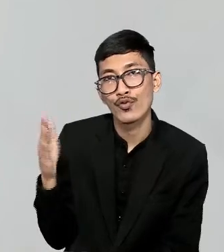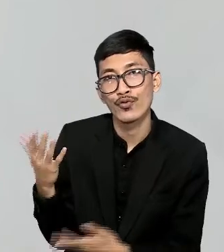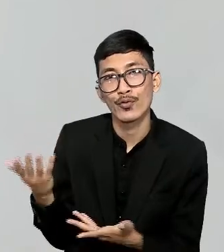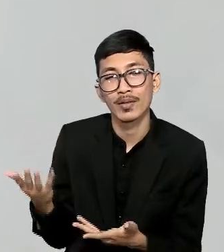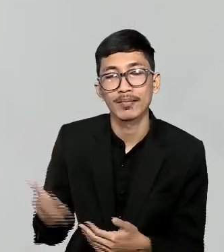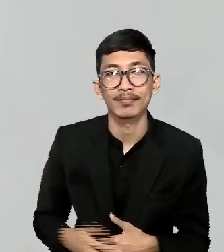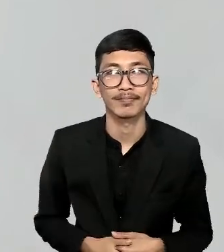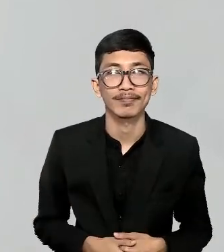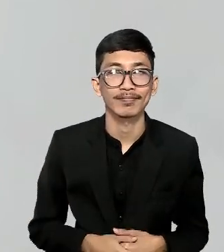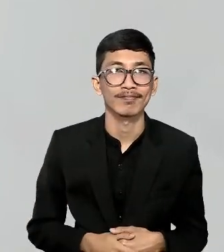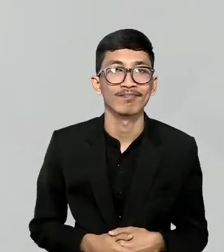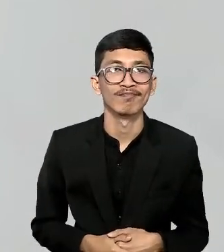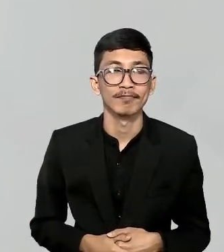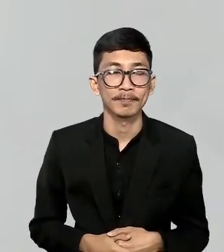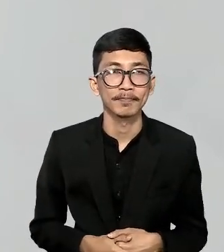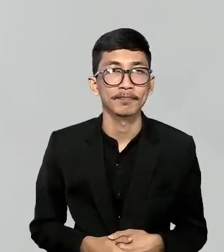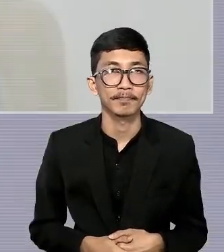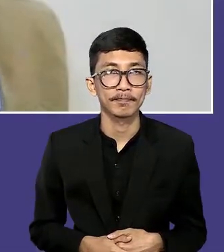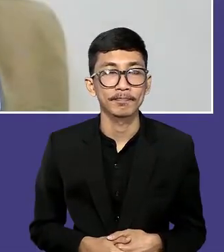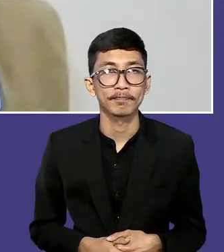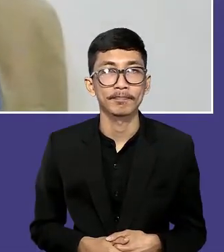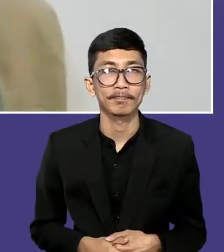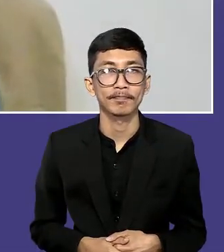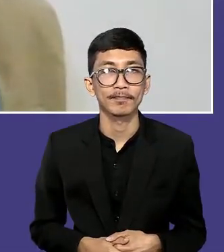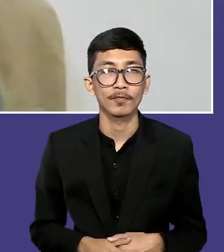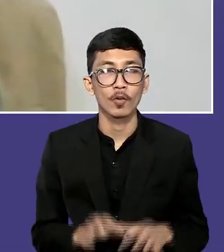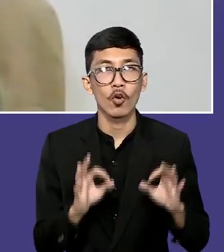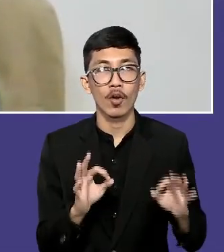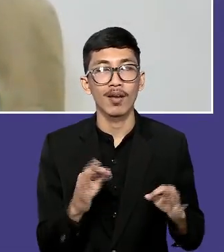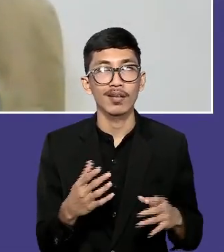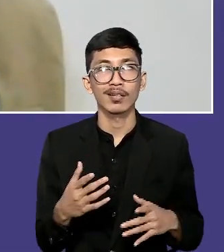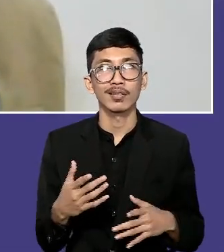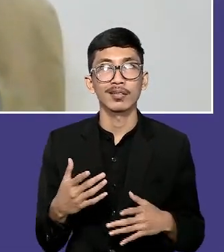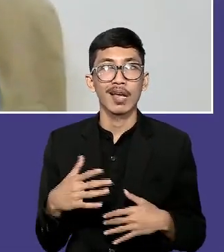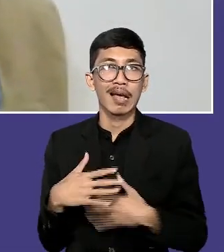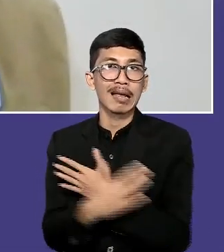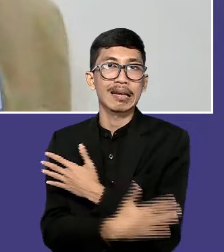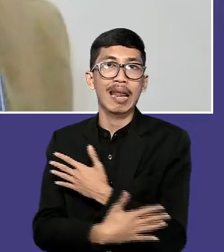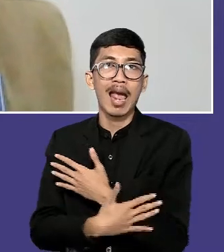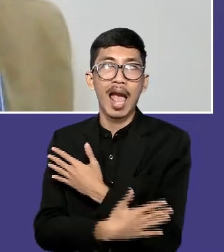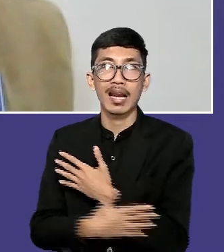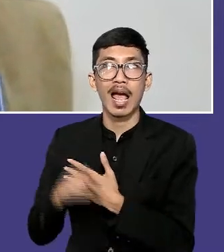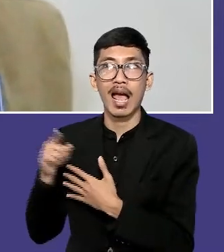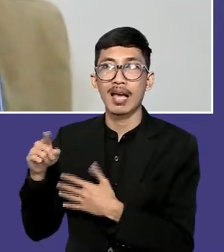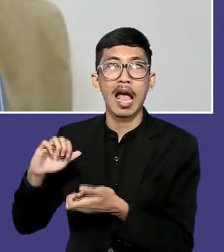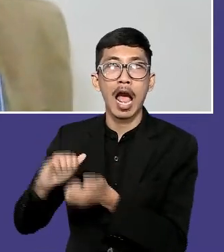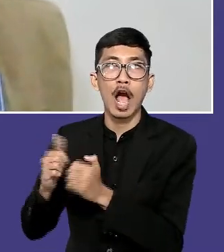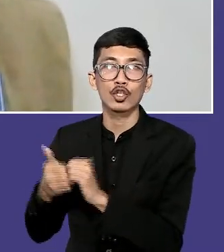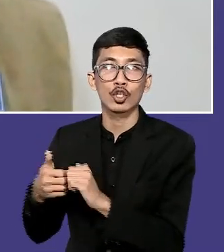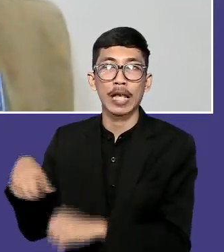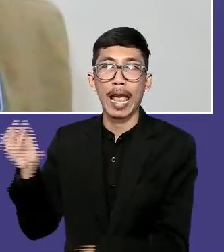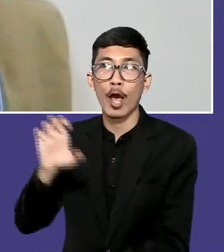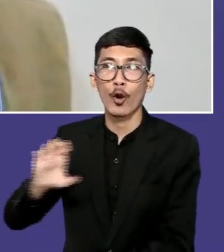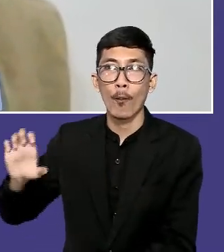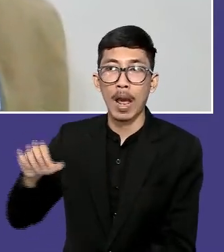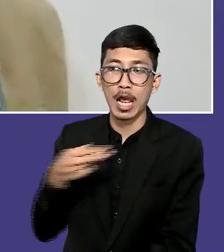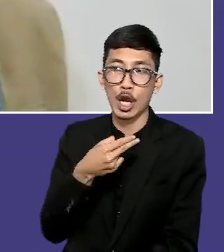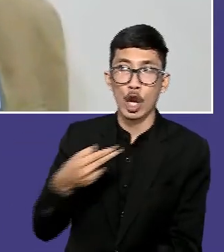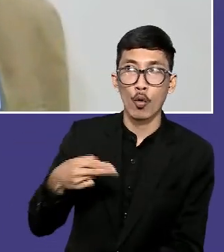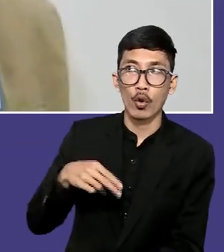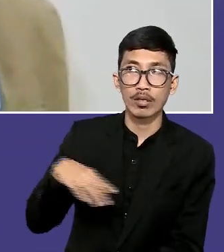satu hal yang paling kita yang tidak diinginkan adalah Indonesia mengikuti kasus harian di Eropa begitu